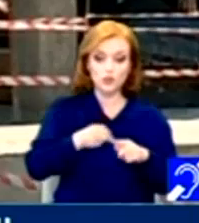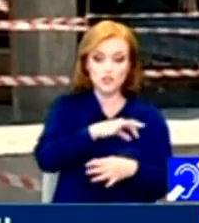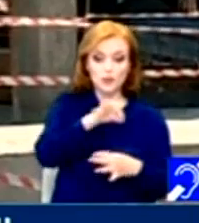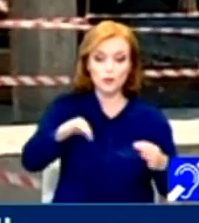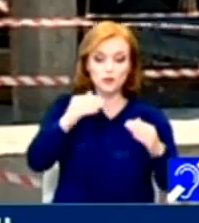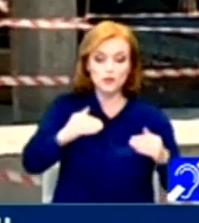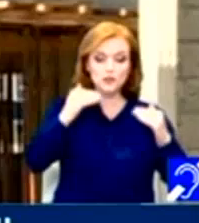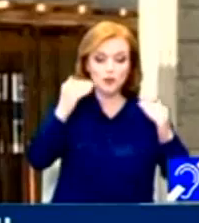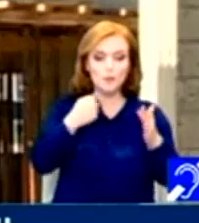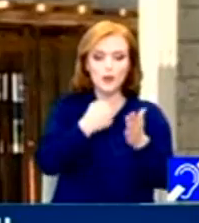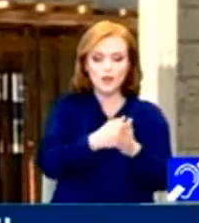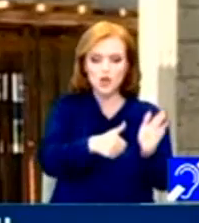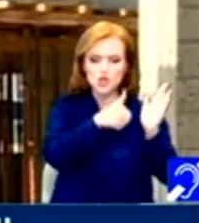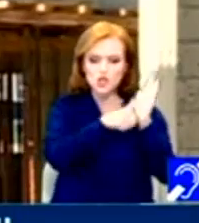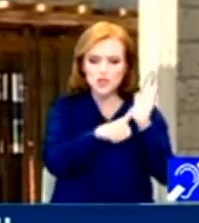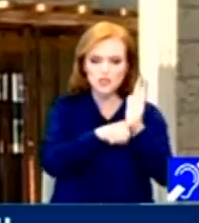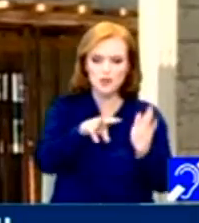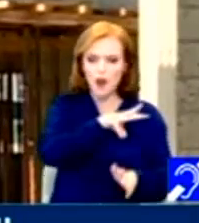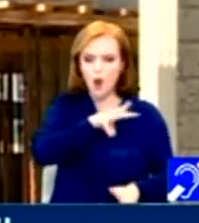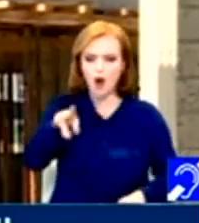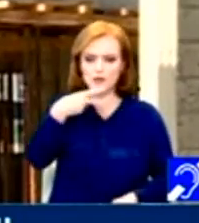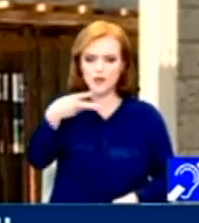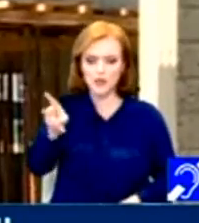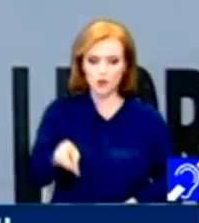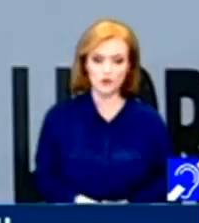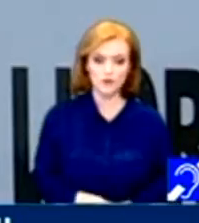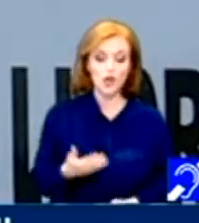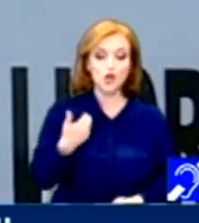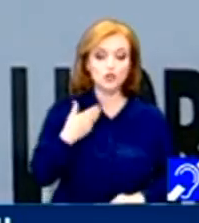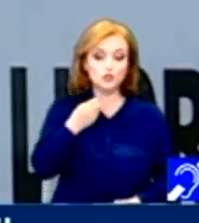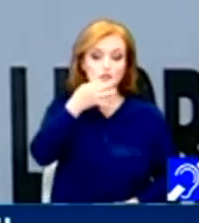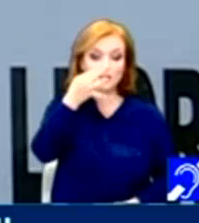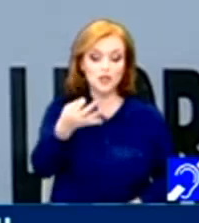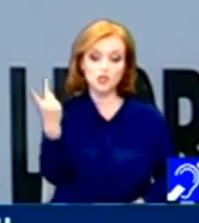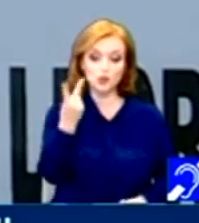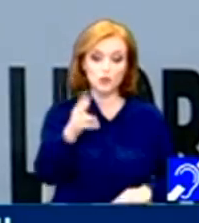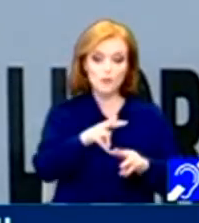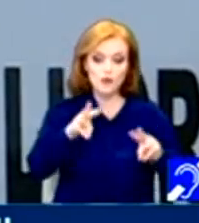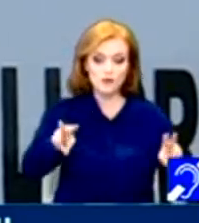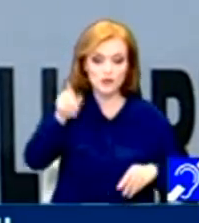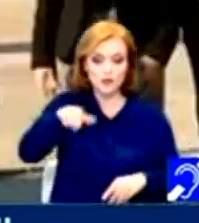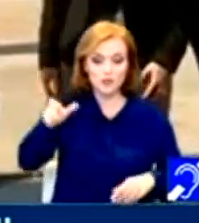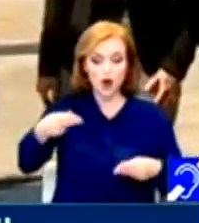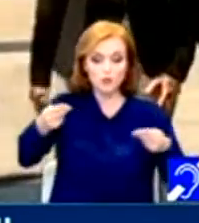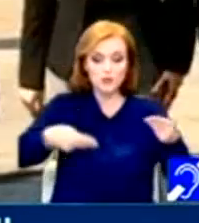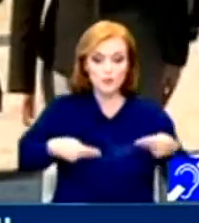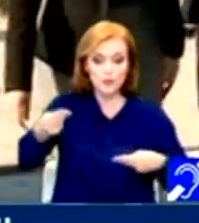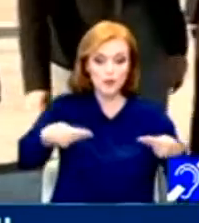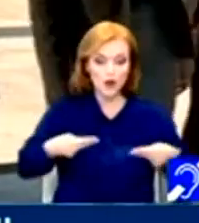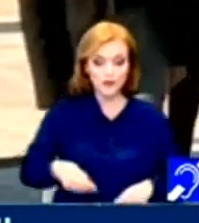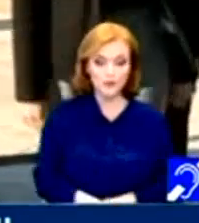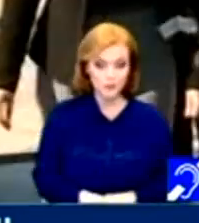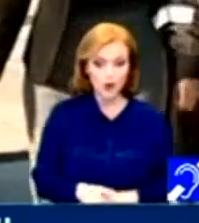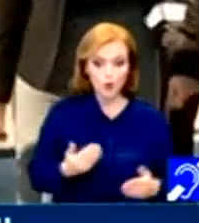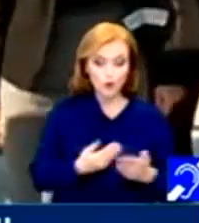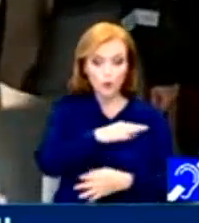se ridică la 68 de milioane de euro. Totodată vreau să vă zic că cei doi miniștri au semnat astăzi și o foaie de parcurs